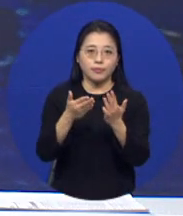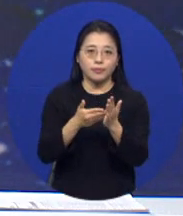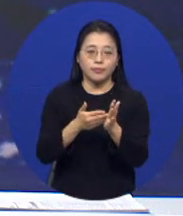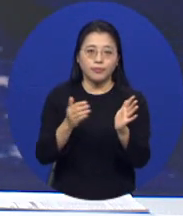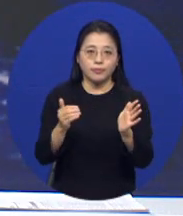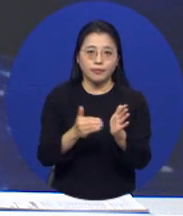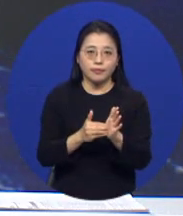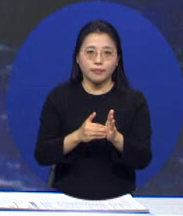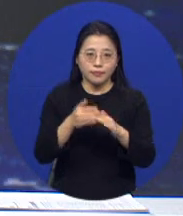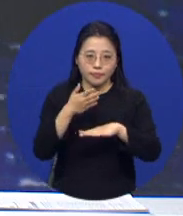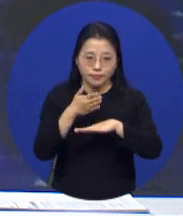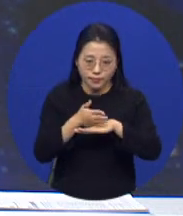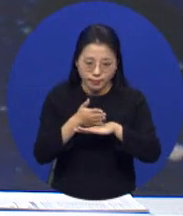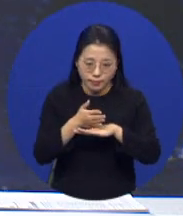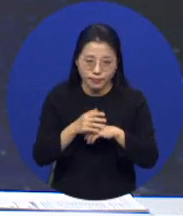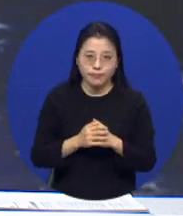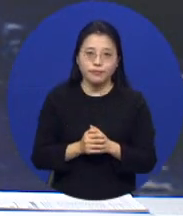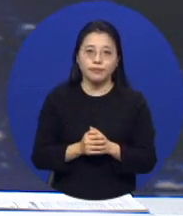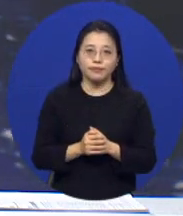뉴스데스크 제주를 마칩니다 고맙습니다